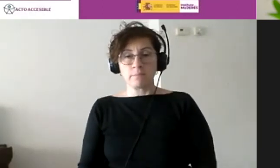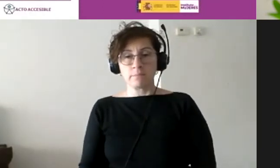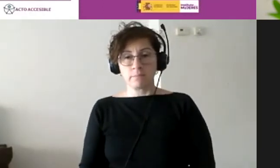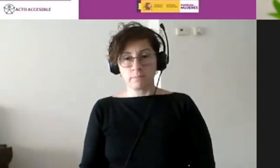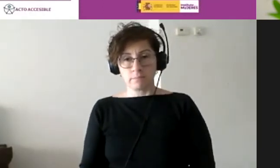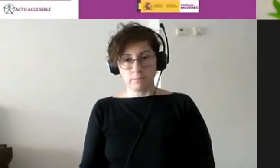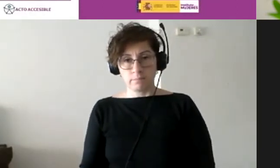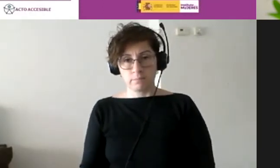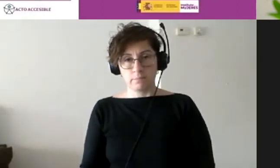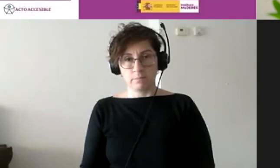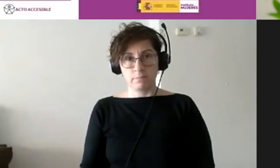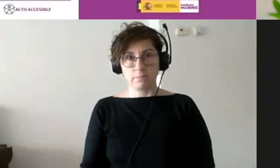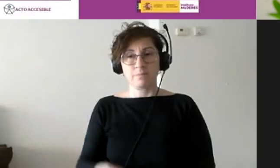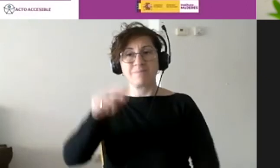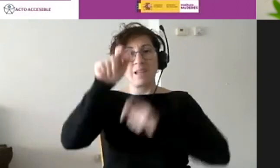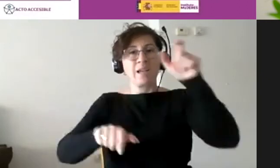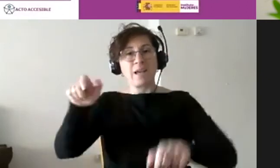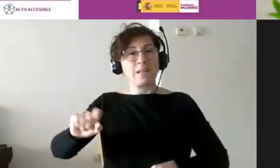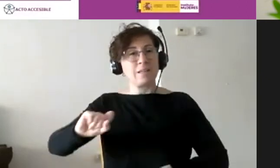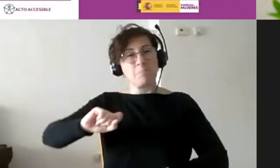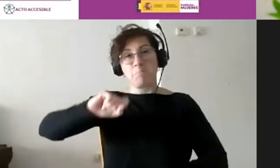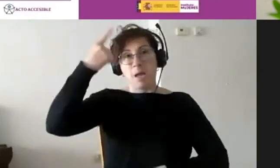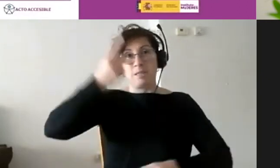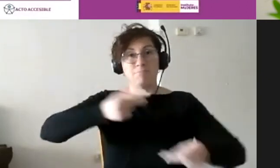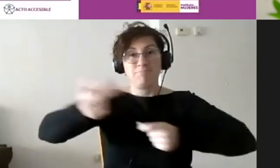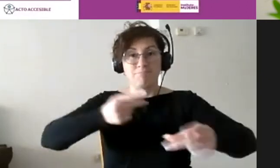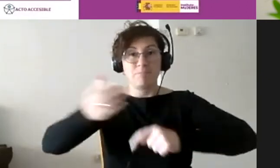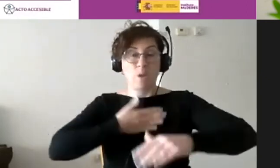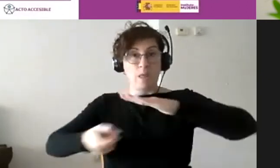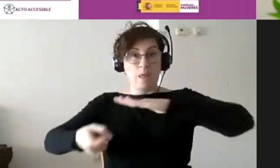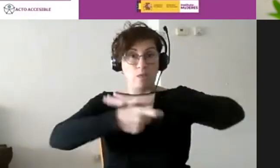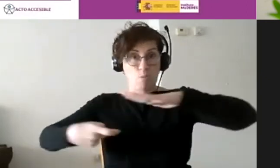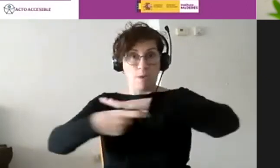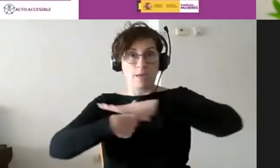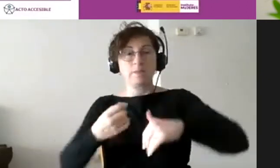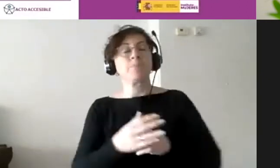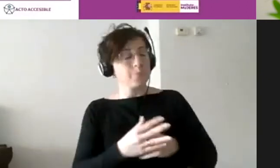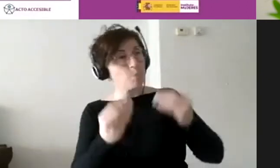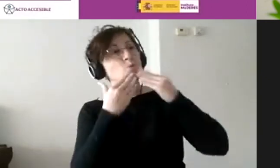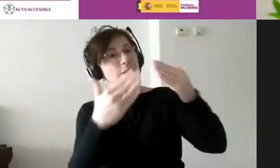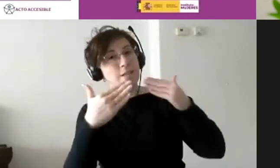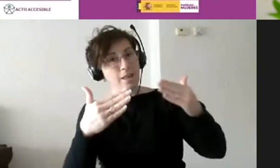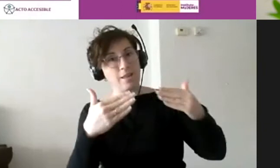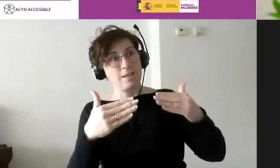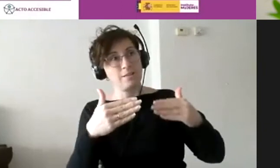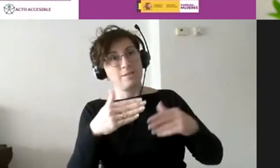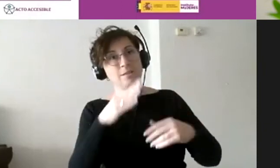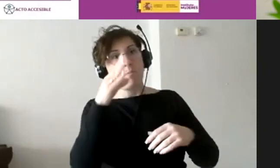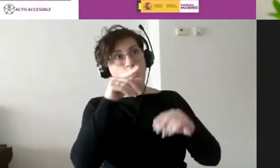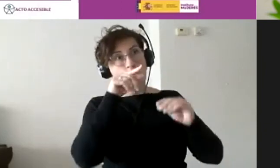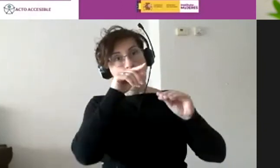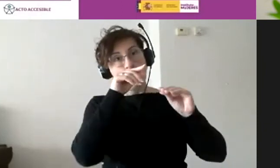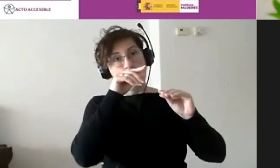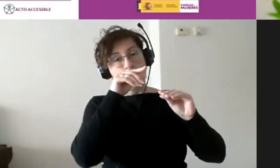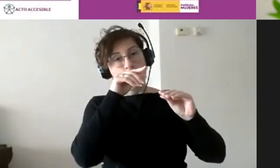you. Thank you. Thank you, Angelina, for this important testimony. Дякую, Ангеліна, за